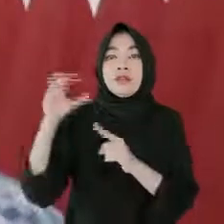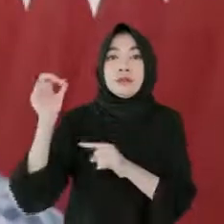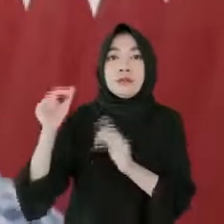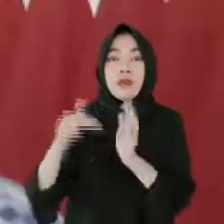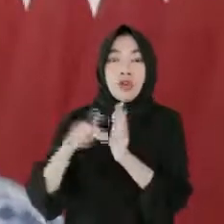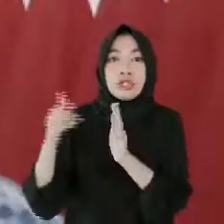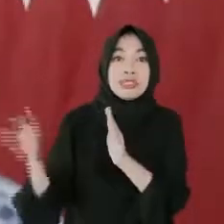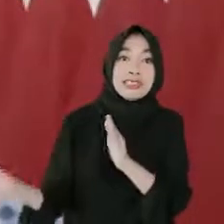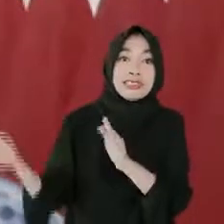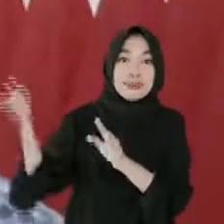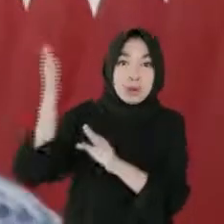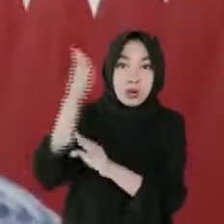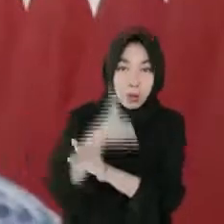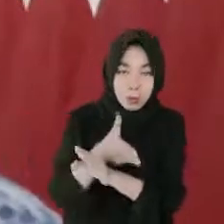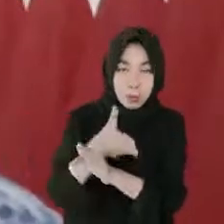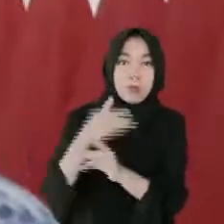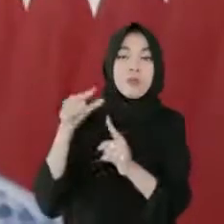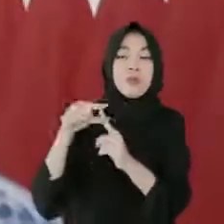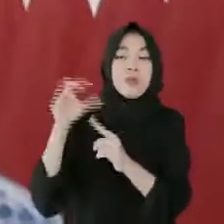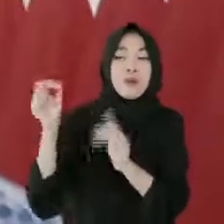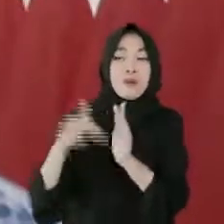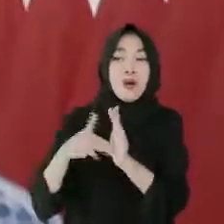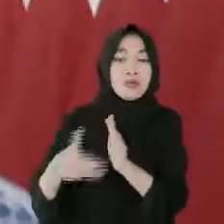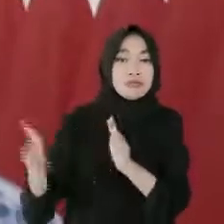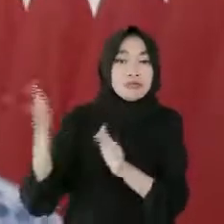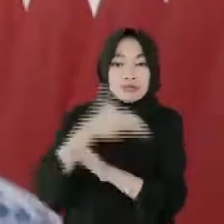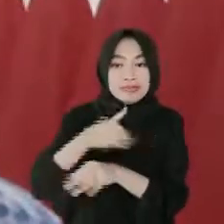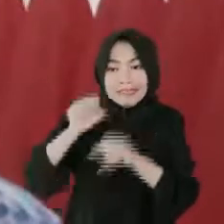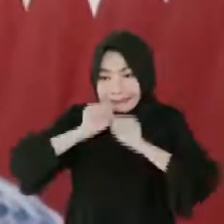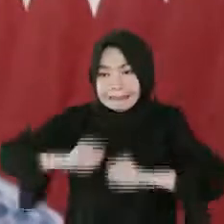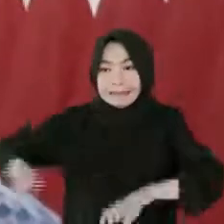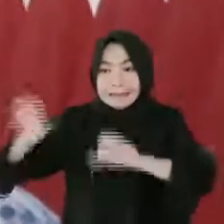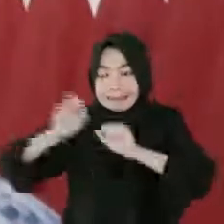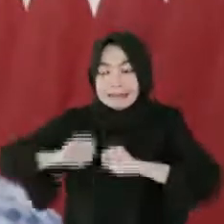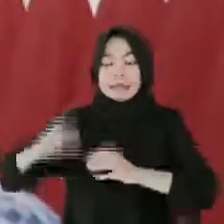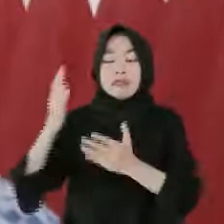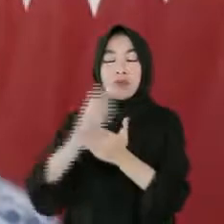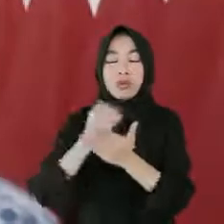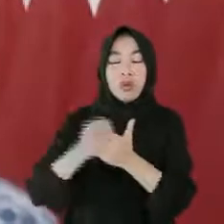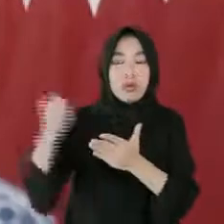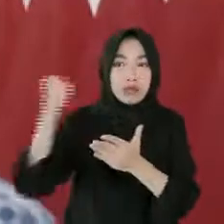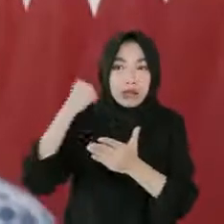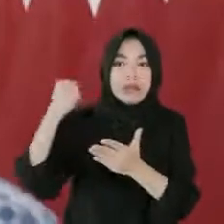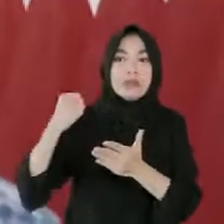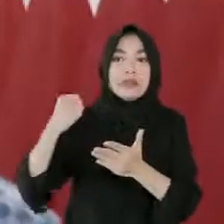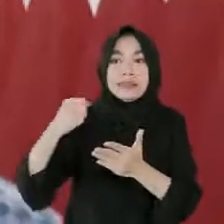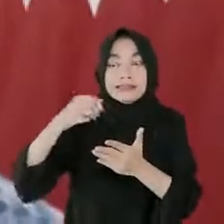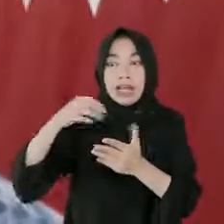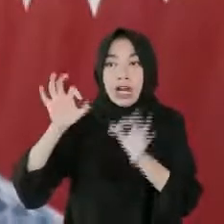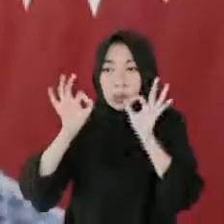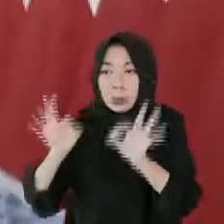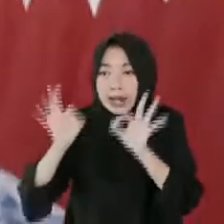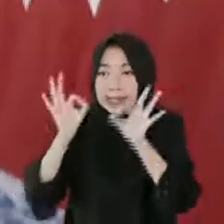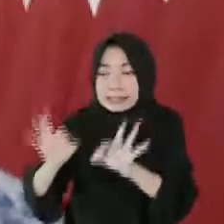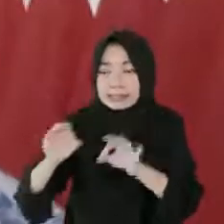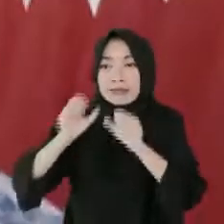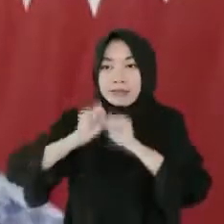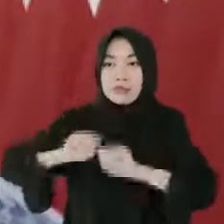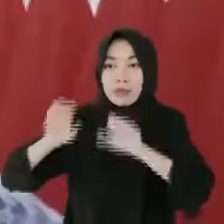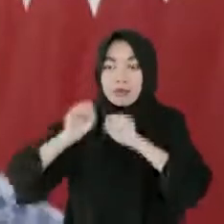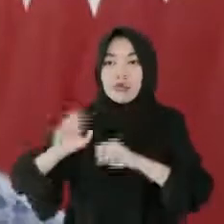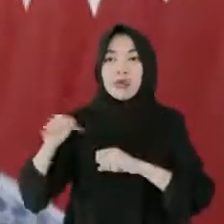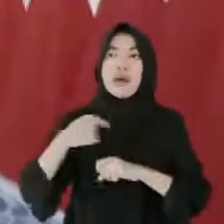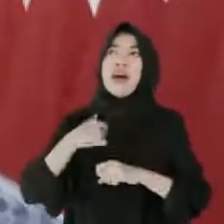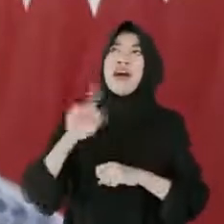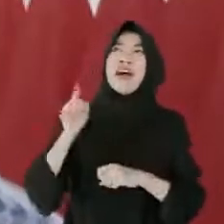juga sudah mendorong ya peningkatan kepatuhan protokol kesehatan Pak sosialisasi edukasi bahkan Kami punya